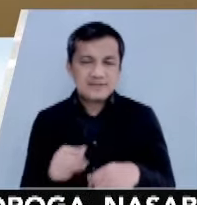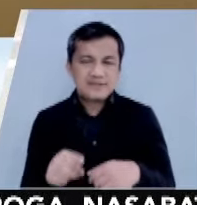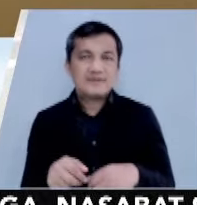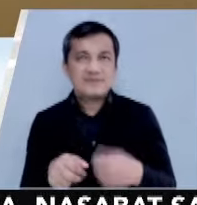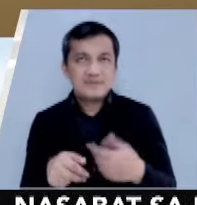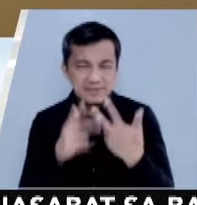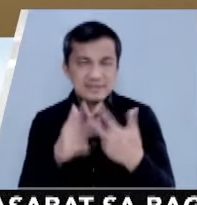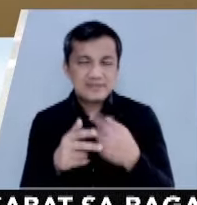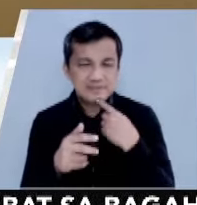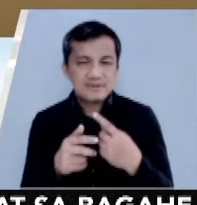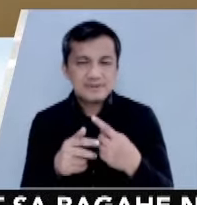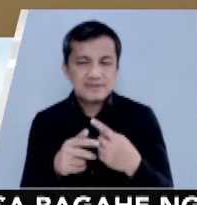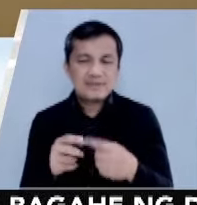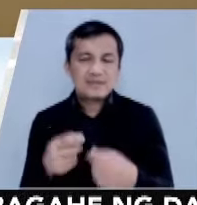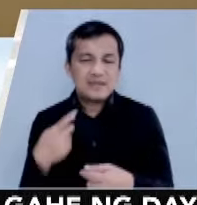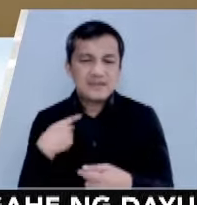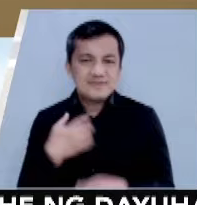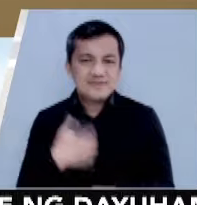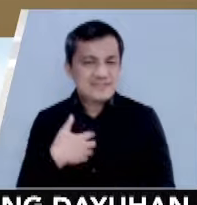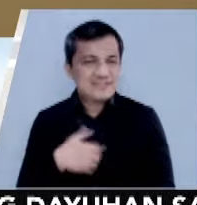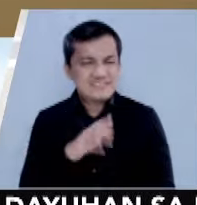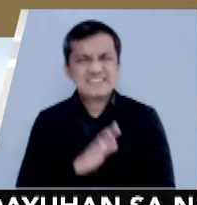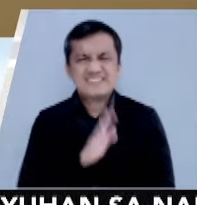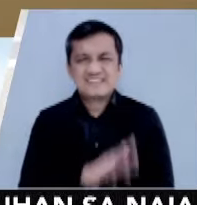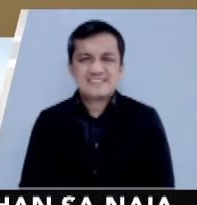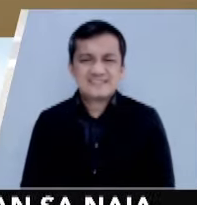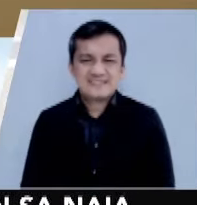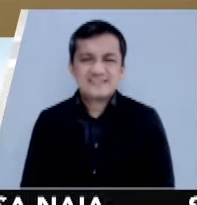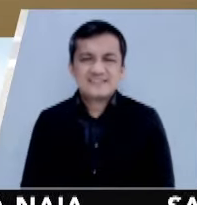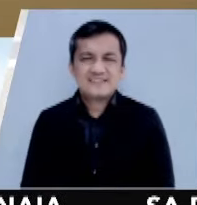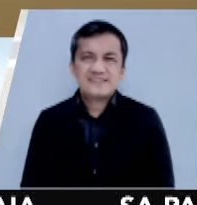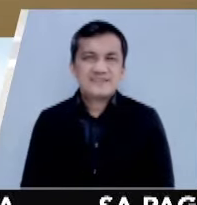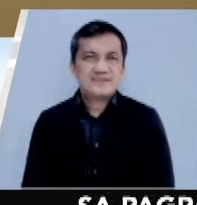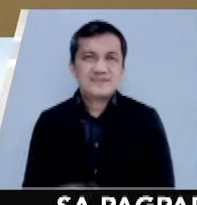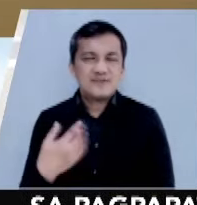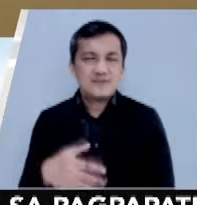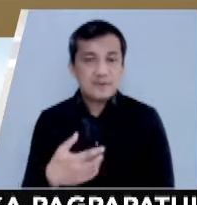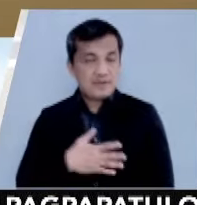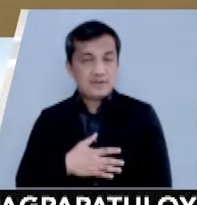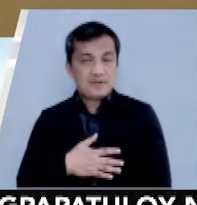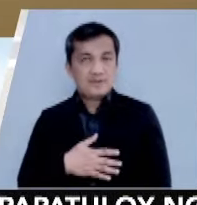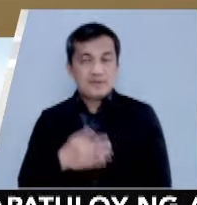ba yung ultimate crush mo? Tapos video call ko. Umiyak on the spot.